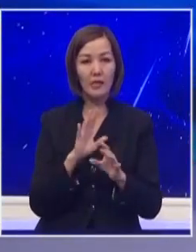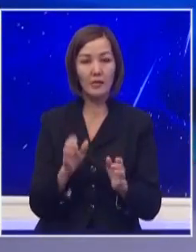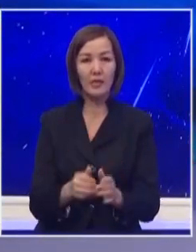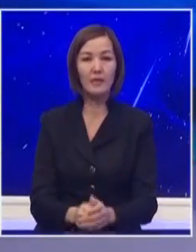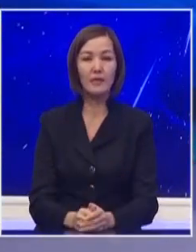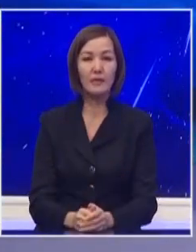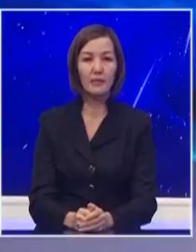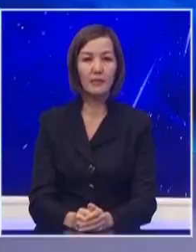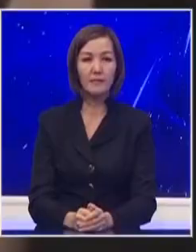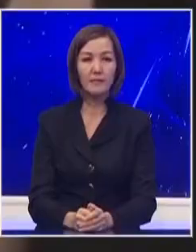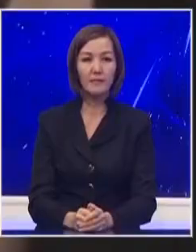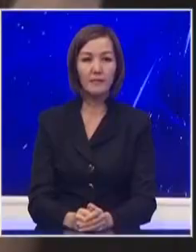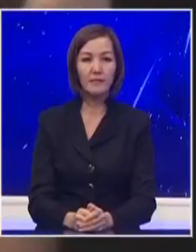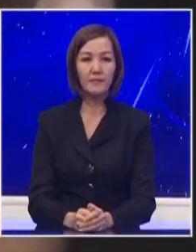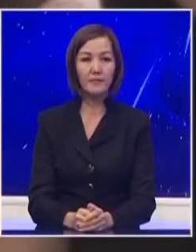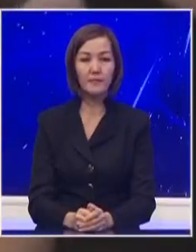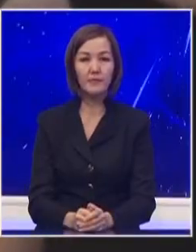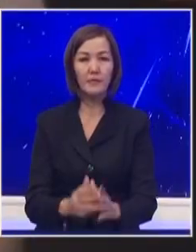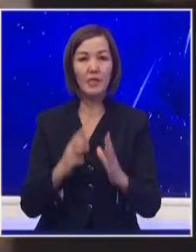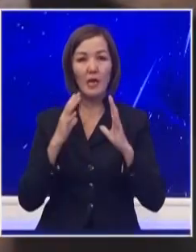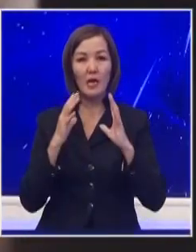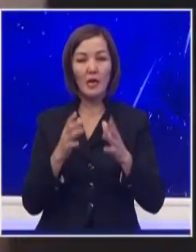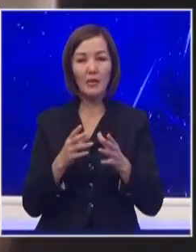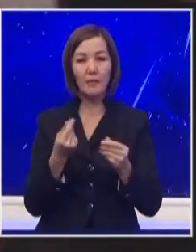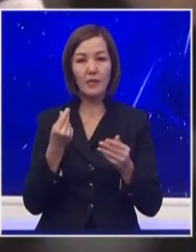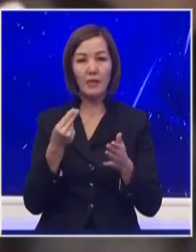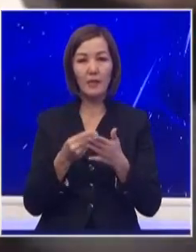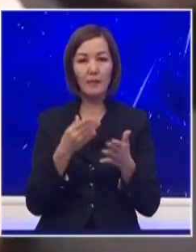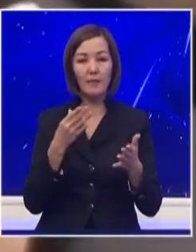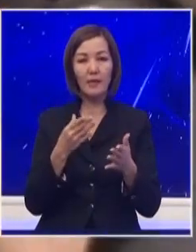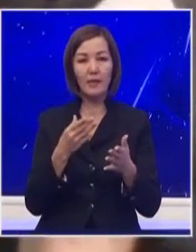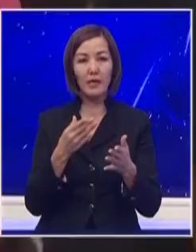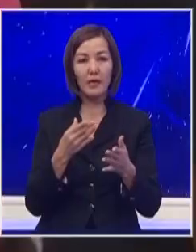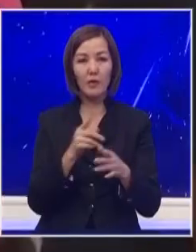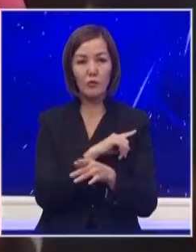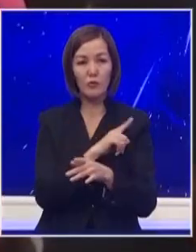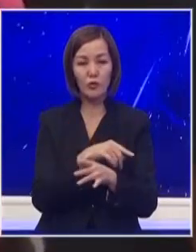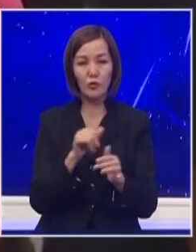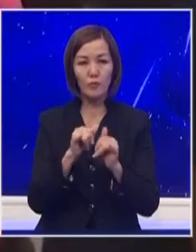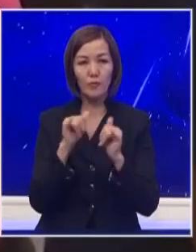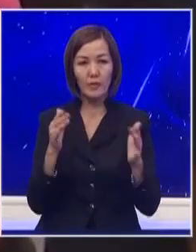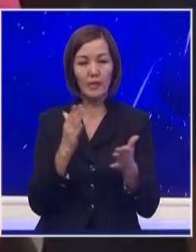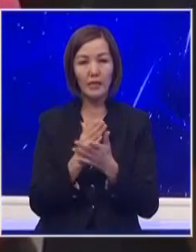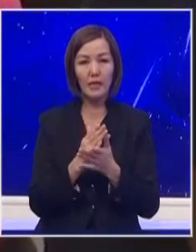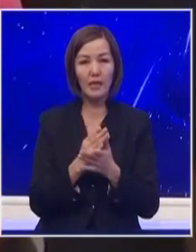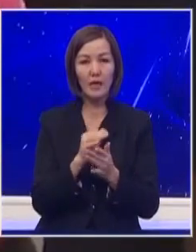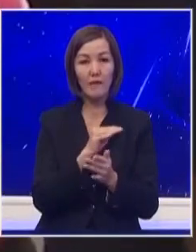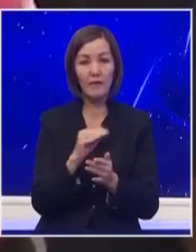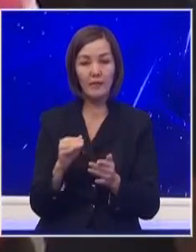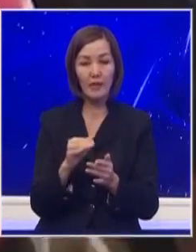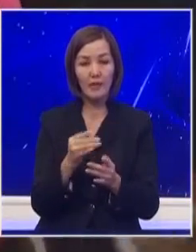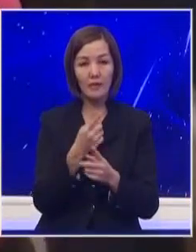гектардың 4200 гектары шауып, осы қаңбаға бастырылды. Орташа өнімдігі қазір 40-45 центнерден